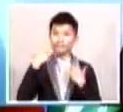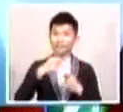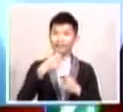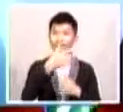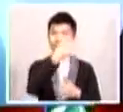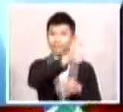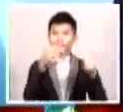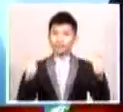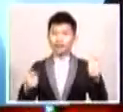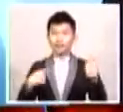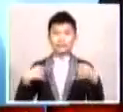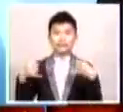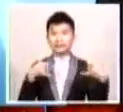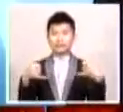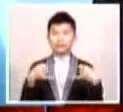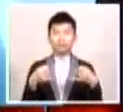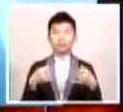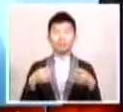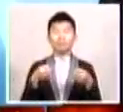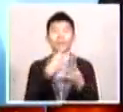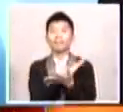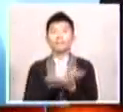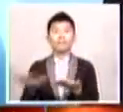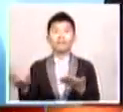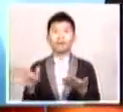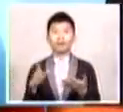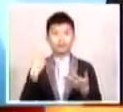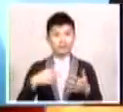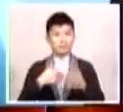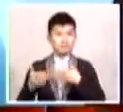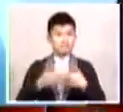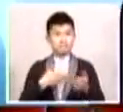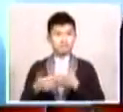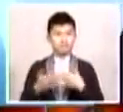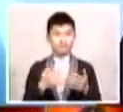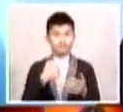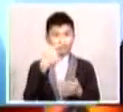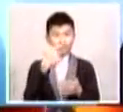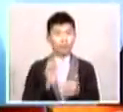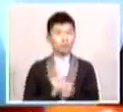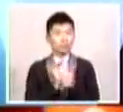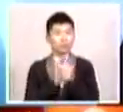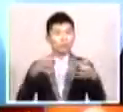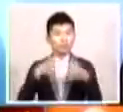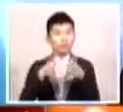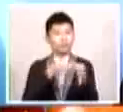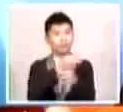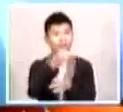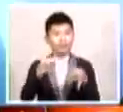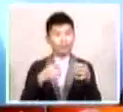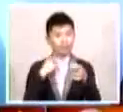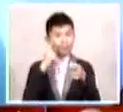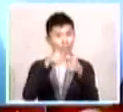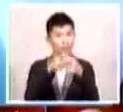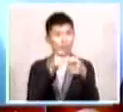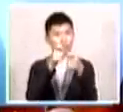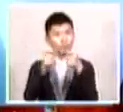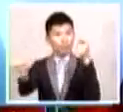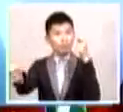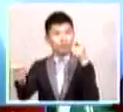较深仇大恨进行和解，而且呢合作无间，共同推动共同市场，这种远见、气魄和